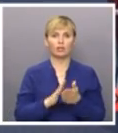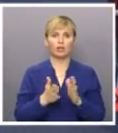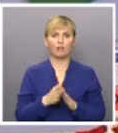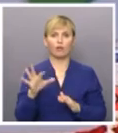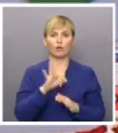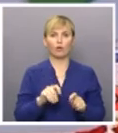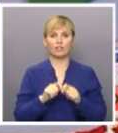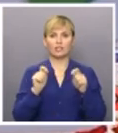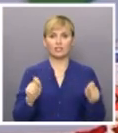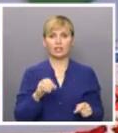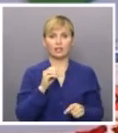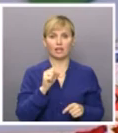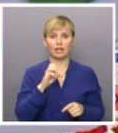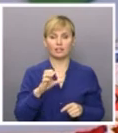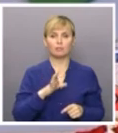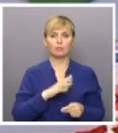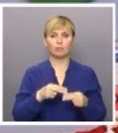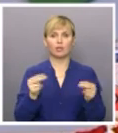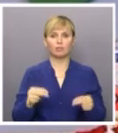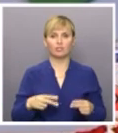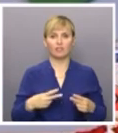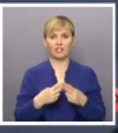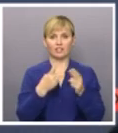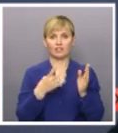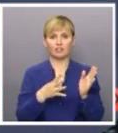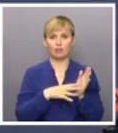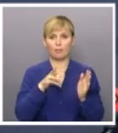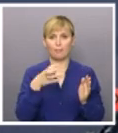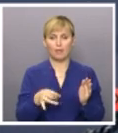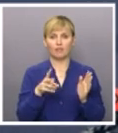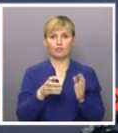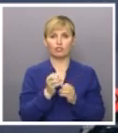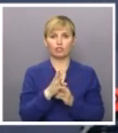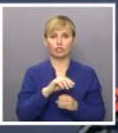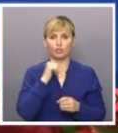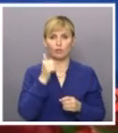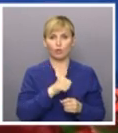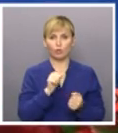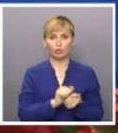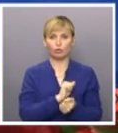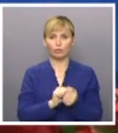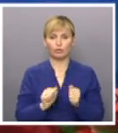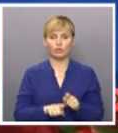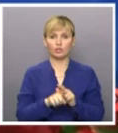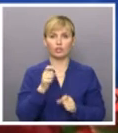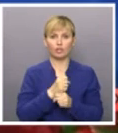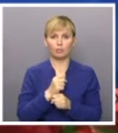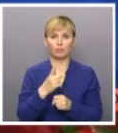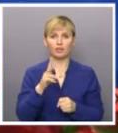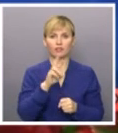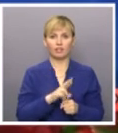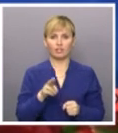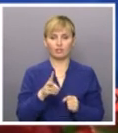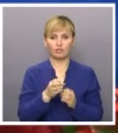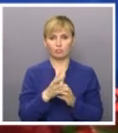Евразийского экономического союза был подписан в Астане 29 мая 2014 года. Документ вступил в силу с 1